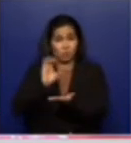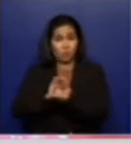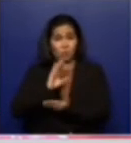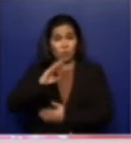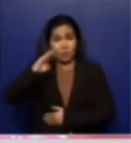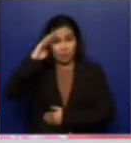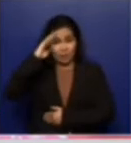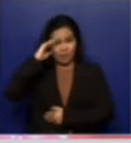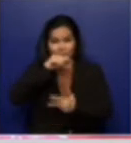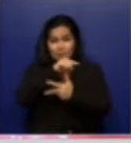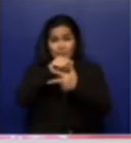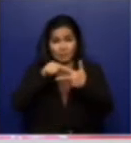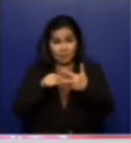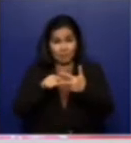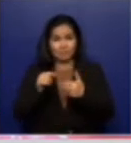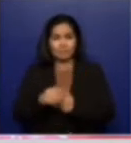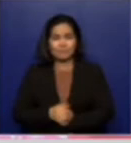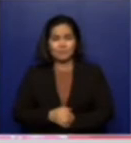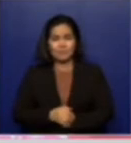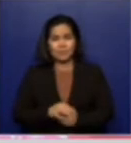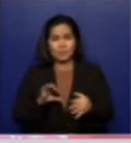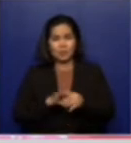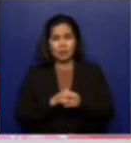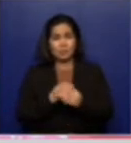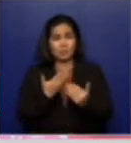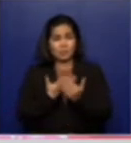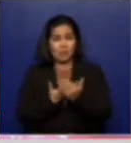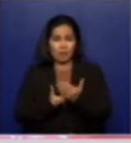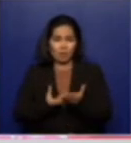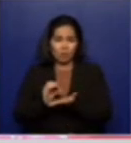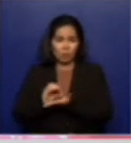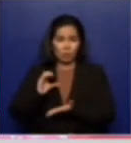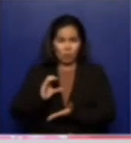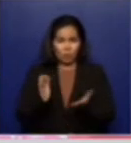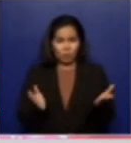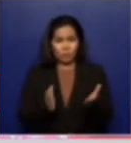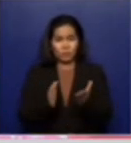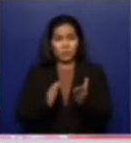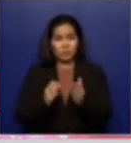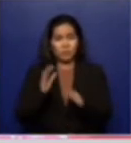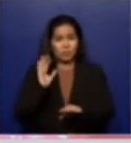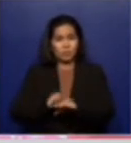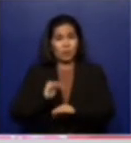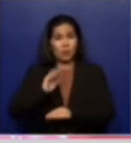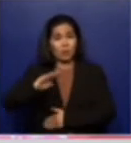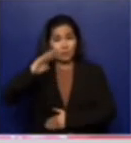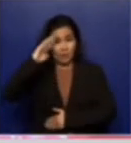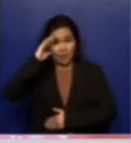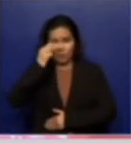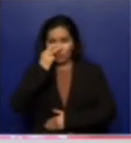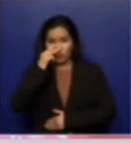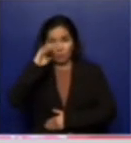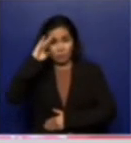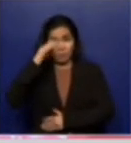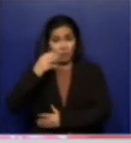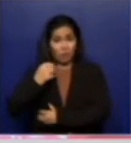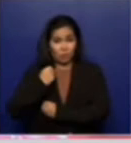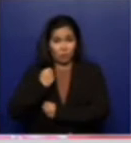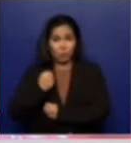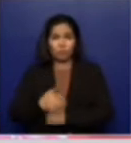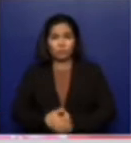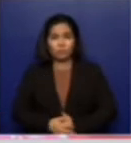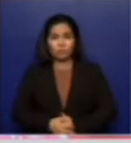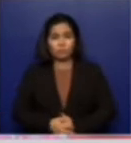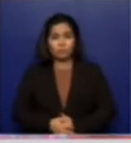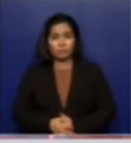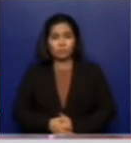ทัพในส่วนของการเสริมสร้างศักยภาพกองทัพเริ่มจากกองทัพบกครับขอภาพของกองทัพบกเ